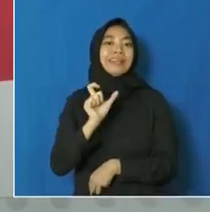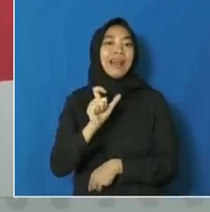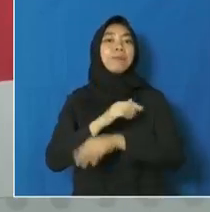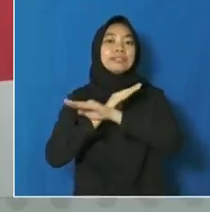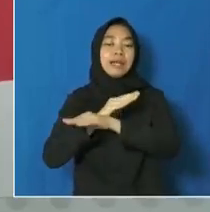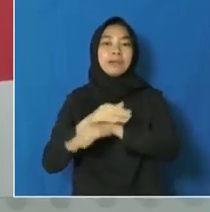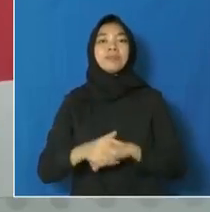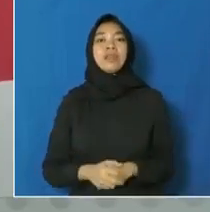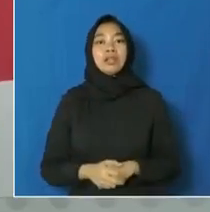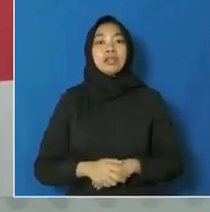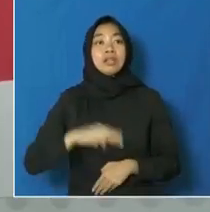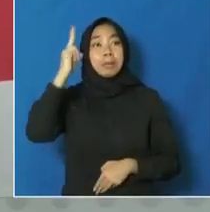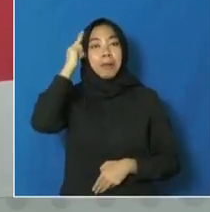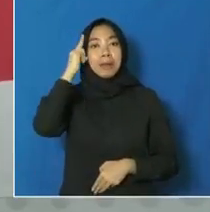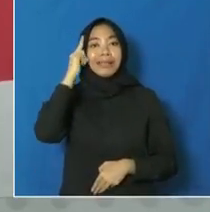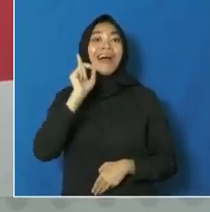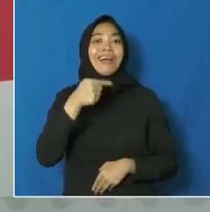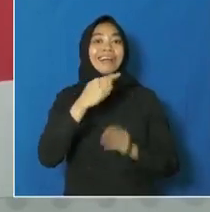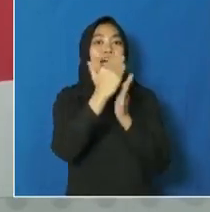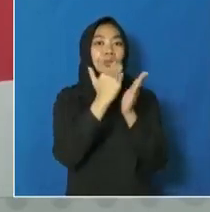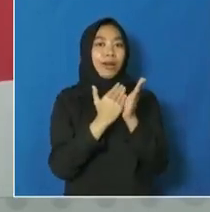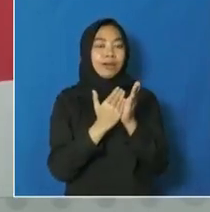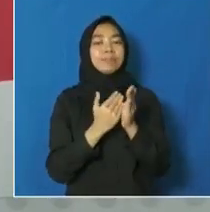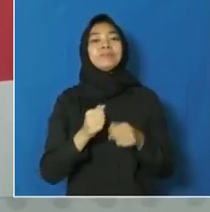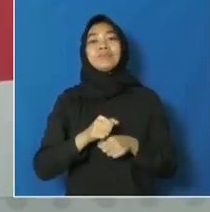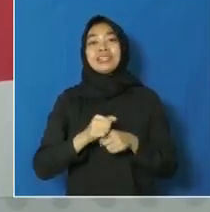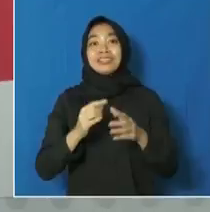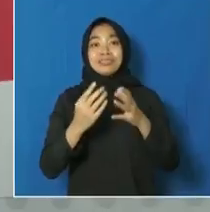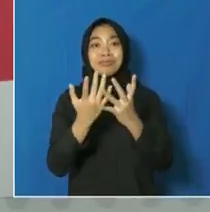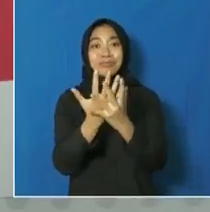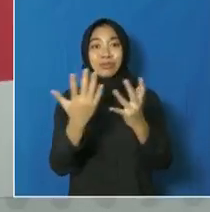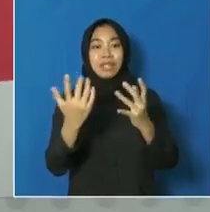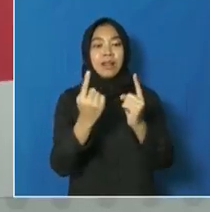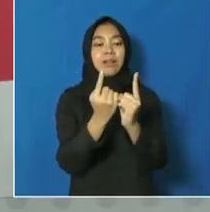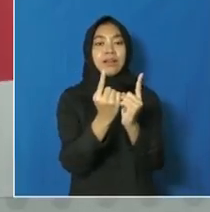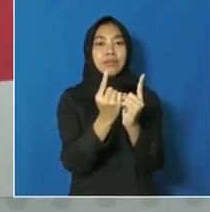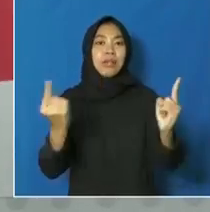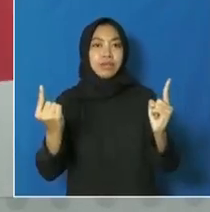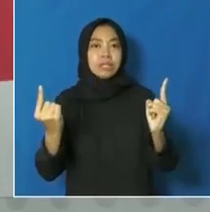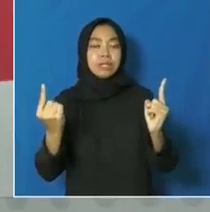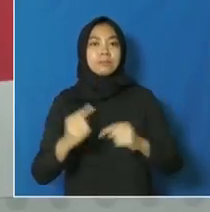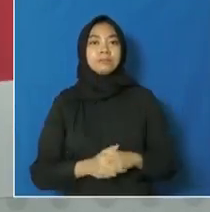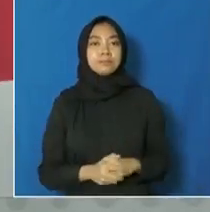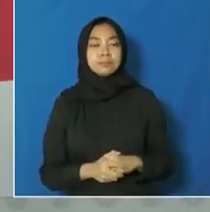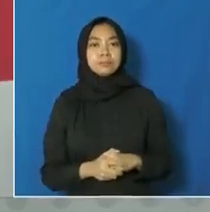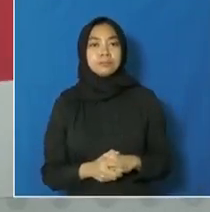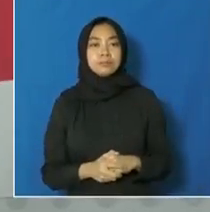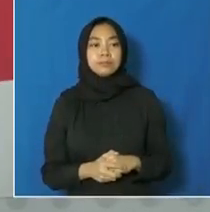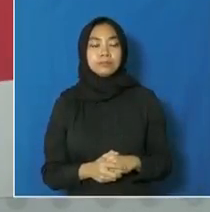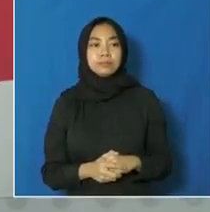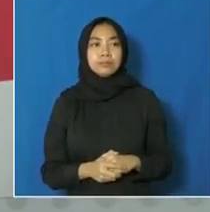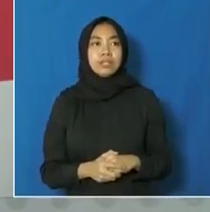adalah social distancing. Ini dimaknai bahwa pemerintah menyadari